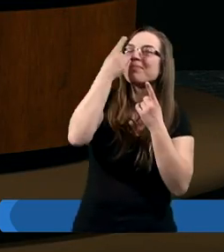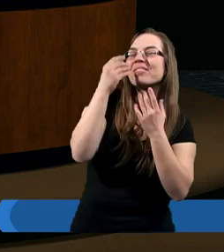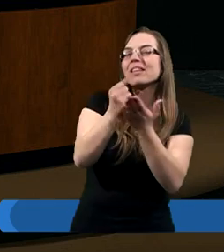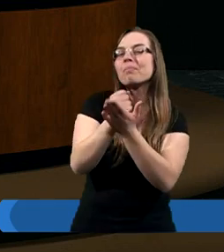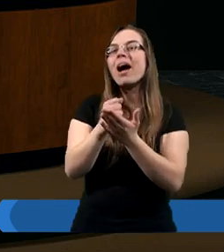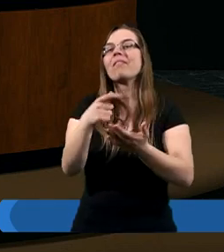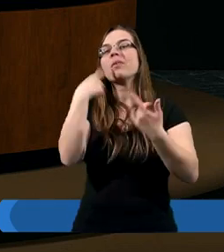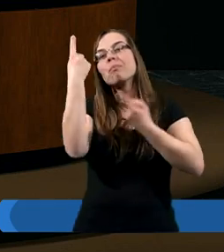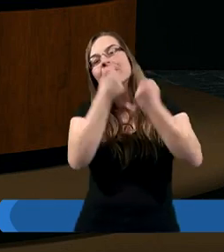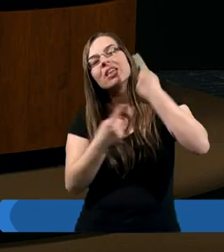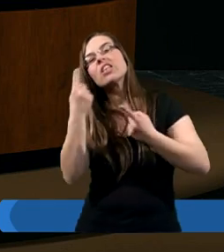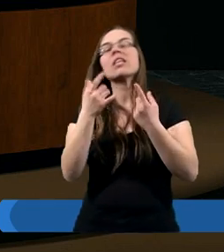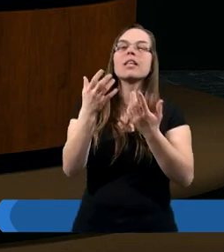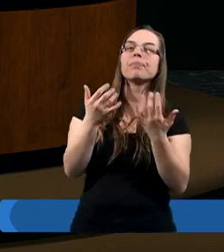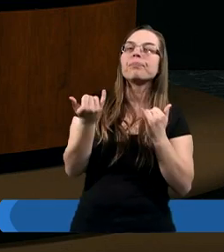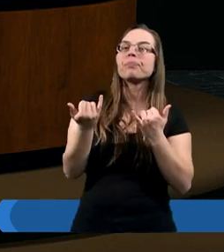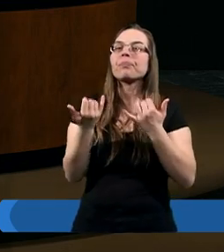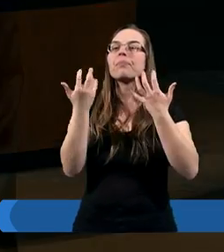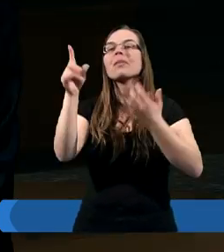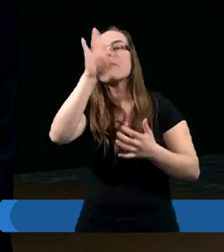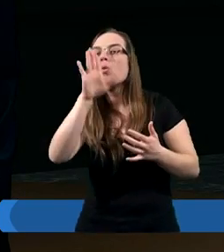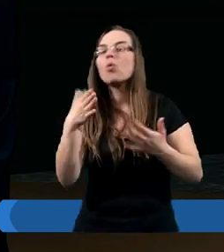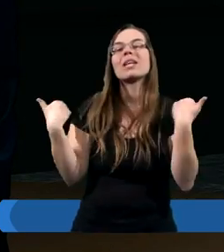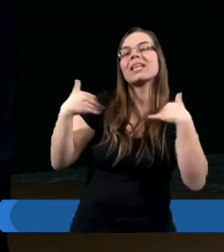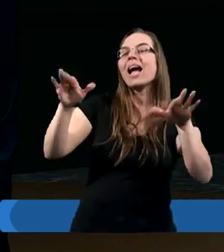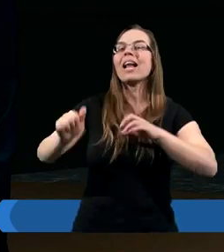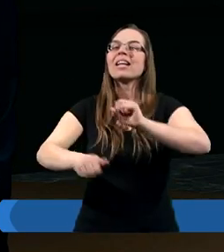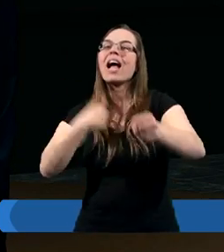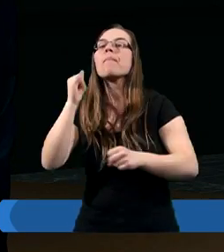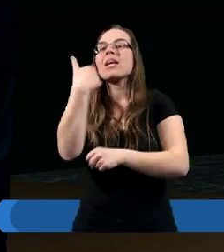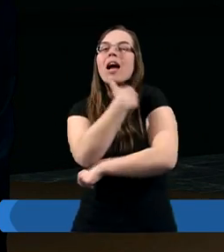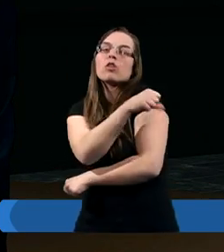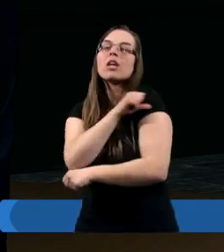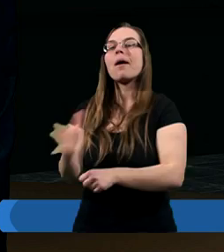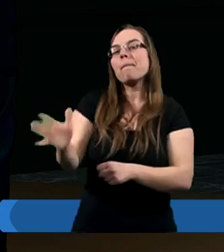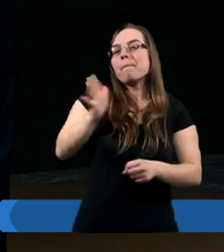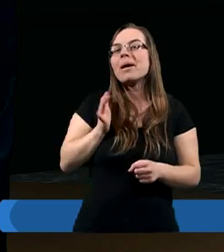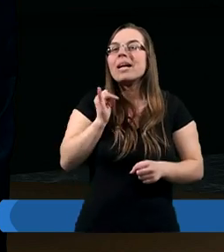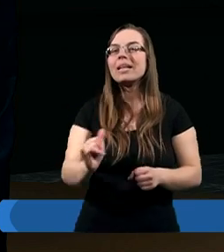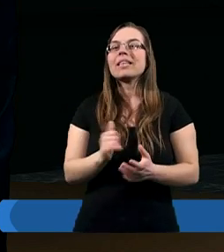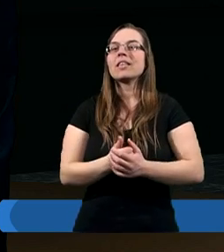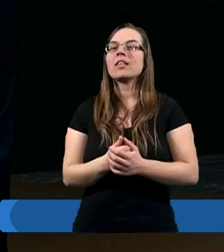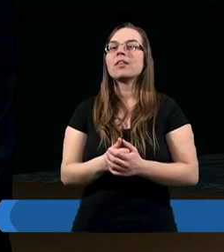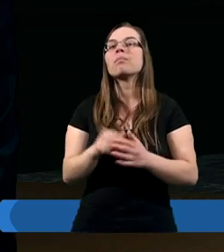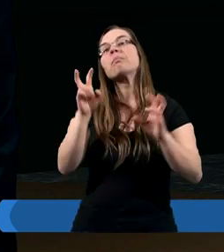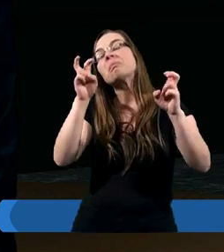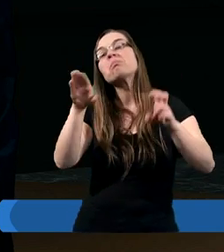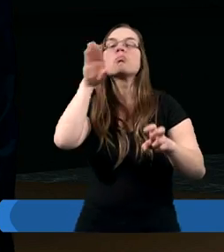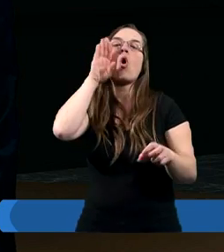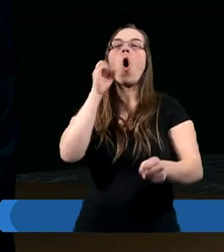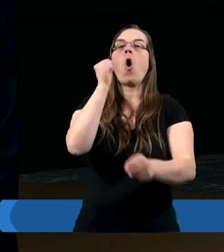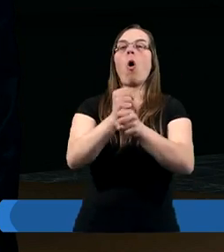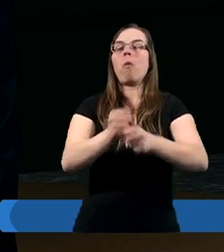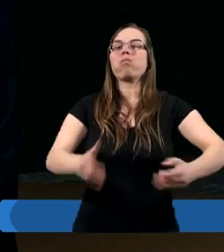propos jednomyślności. Pan Bóg nie chce, abyśmy jako chrześcijanie byli, powiedzmy, takimi